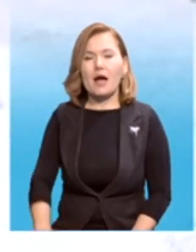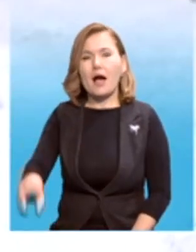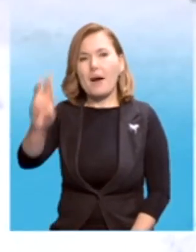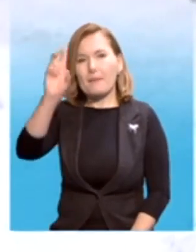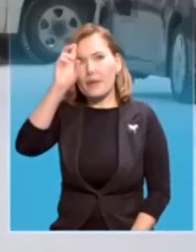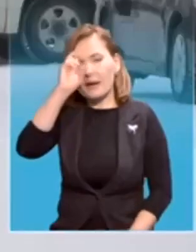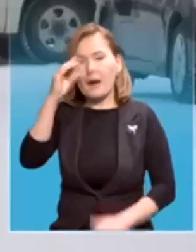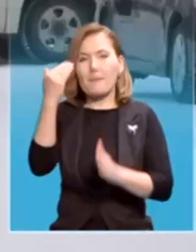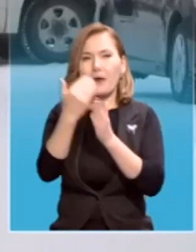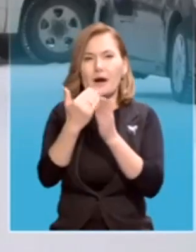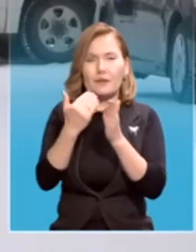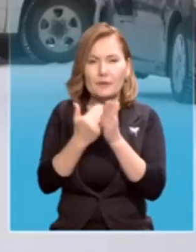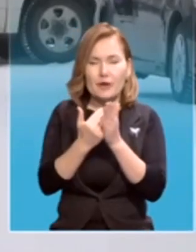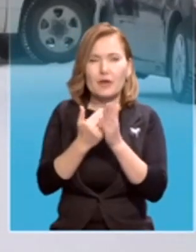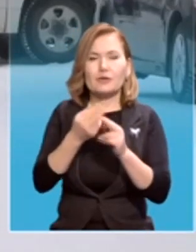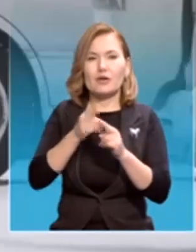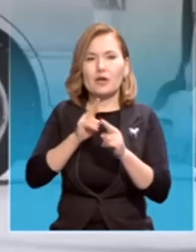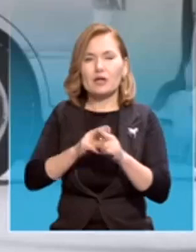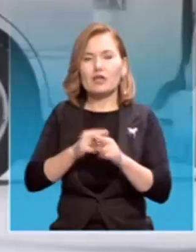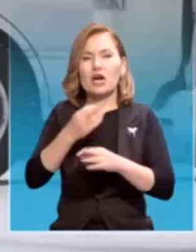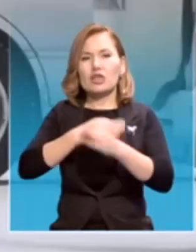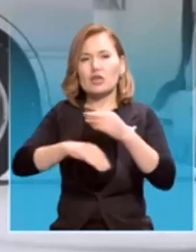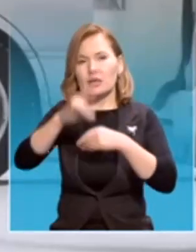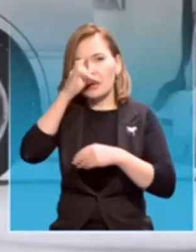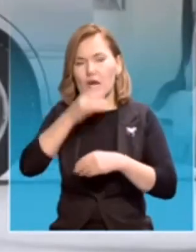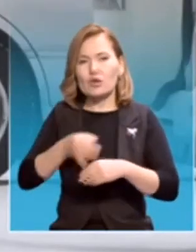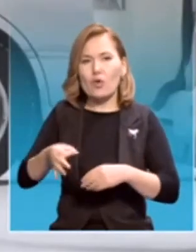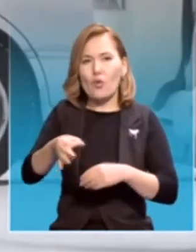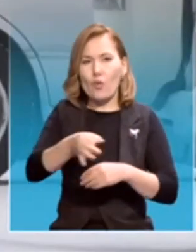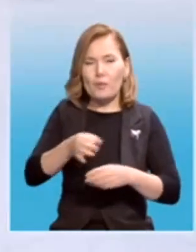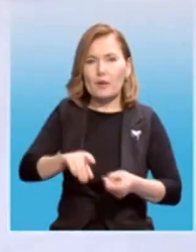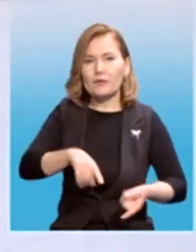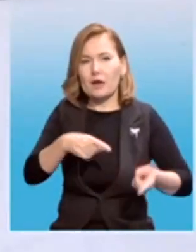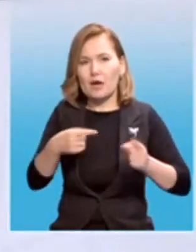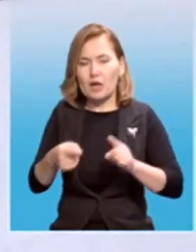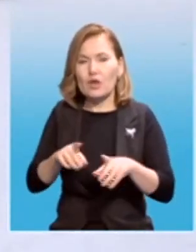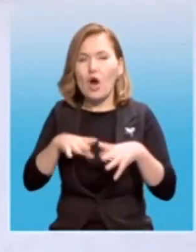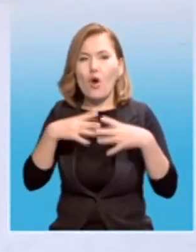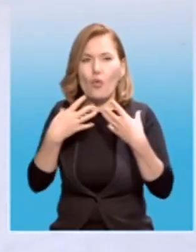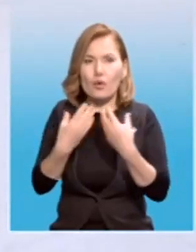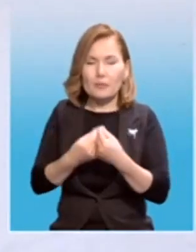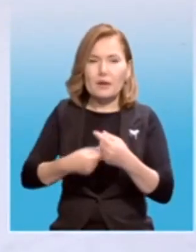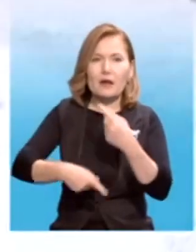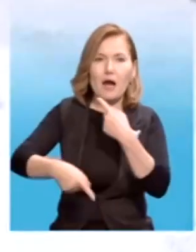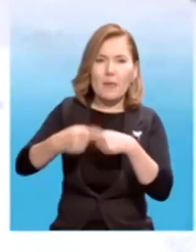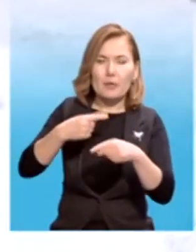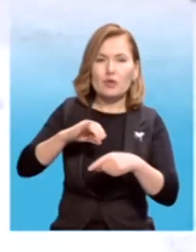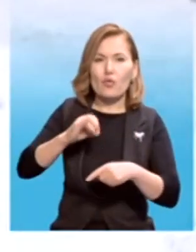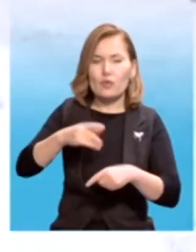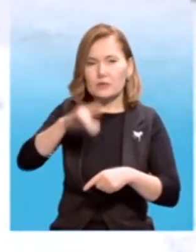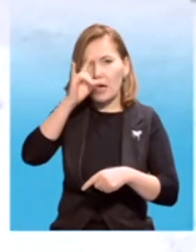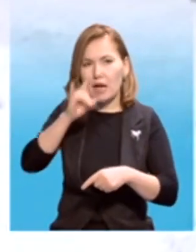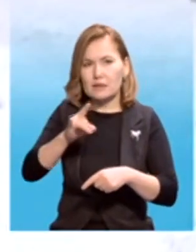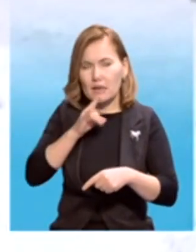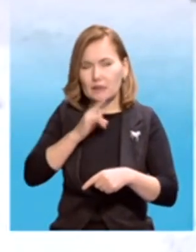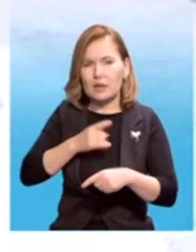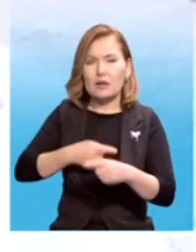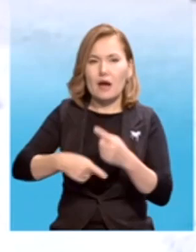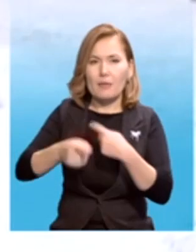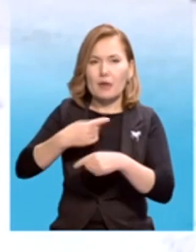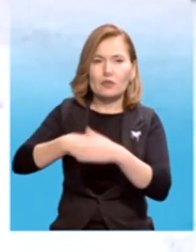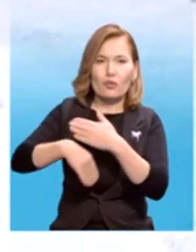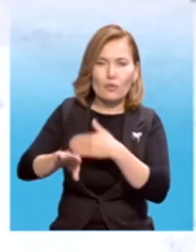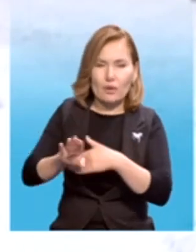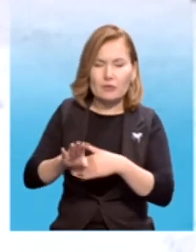Мемлекеттік бағдарламамен шығысқа оңтүстік облыстардан көшіп келген кейбір отбасылар қайтадан кері қайтып жатыр. Неліктен? Себебіне